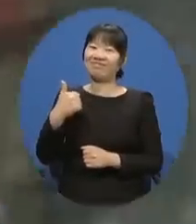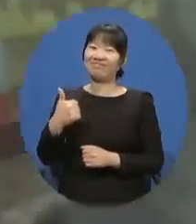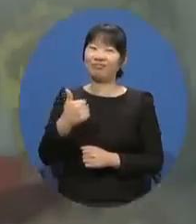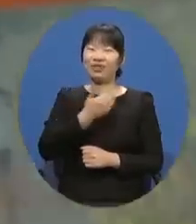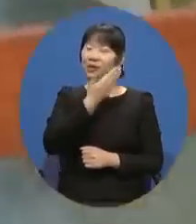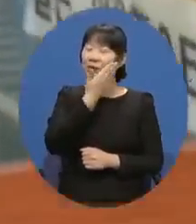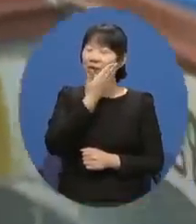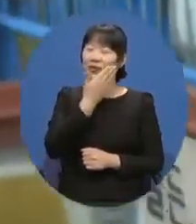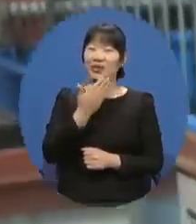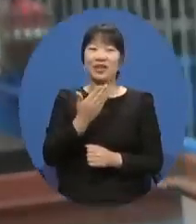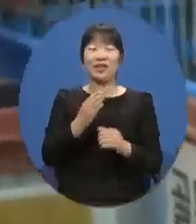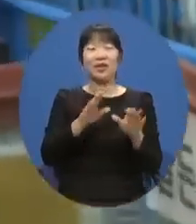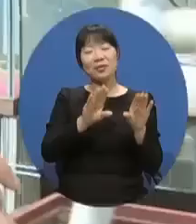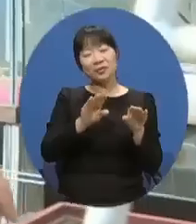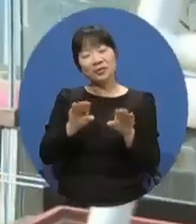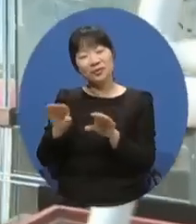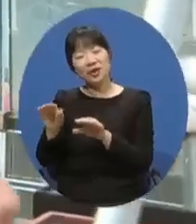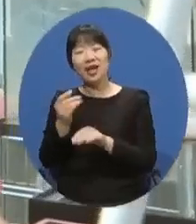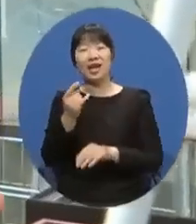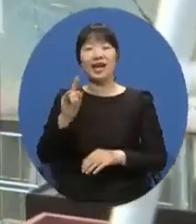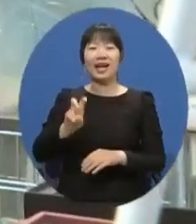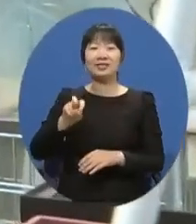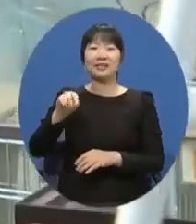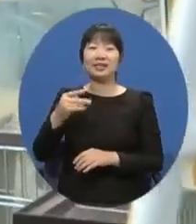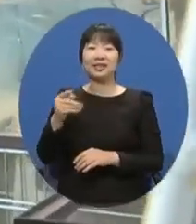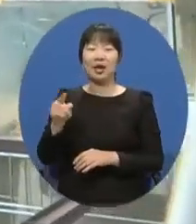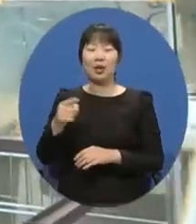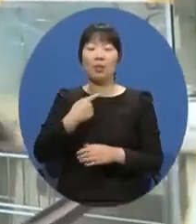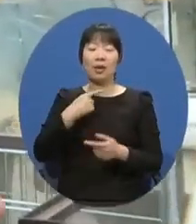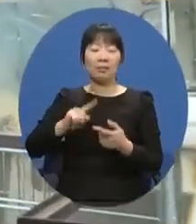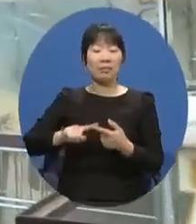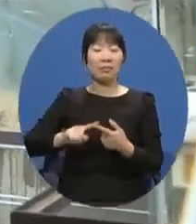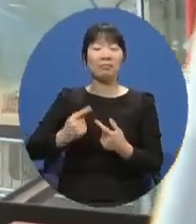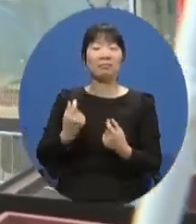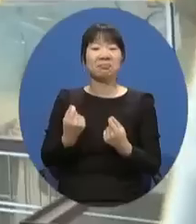귀엽고 보다운 햄스터가 마음에 드는 모양인데 손바닥에.